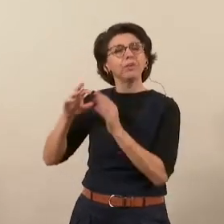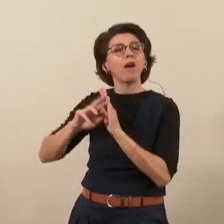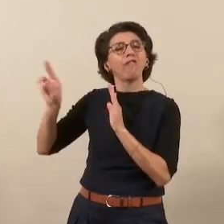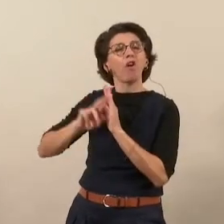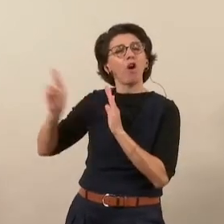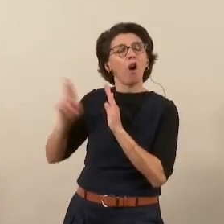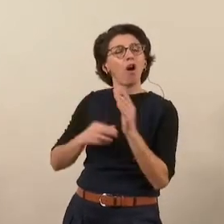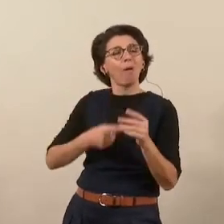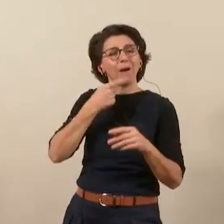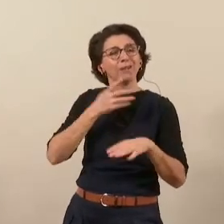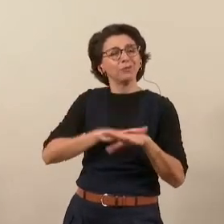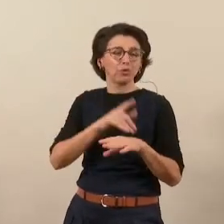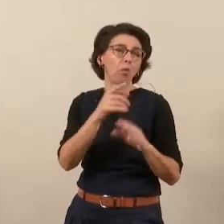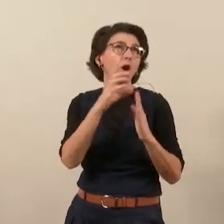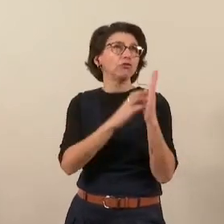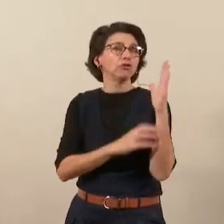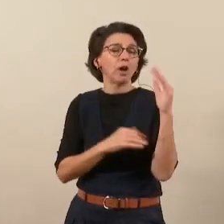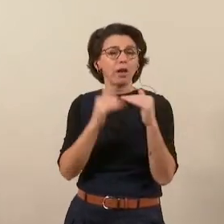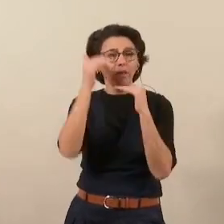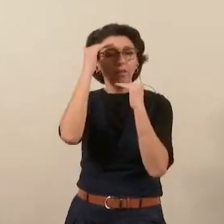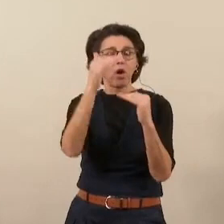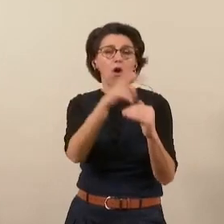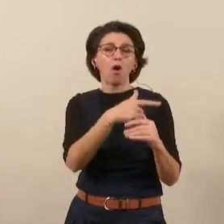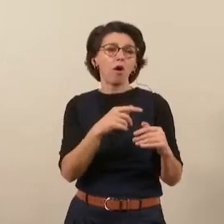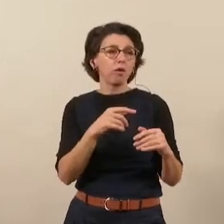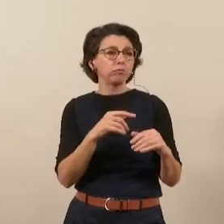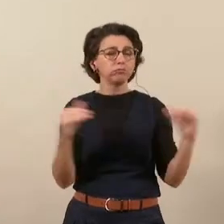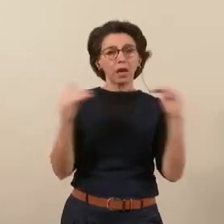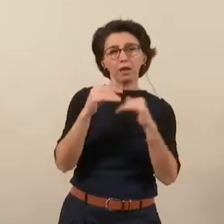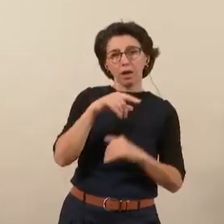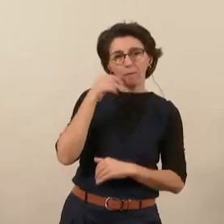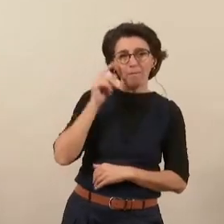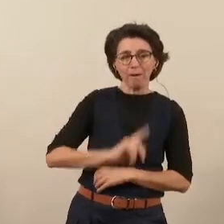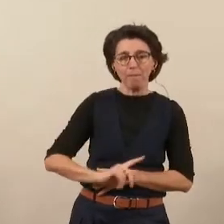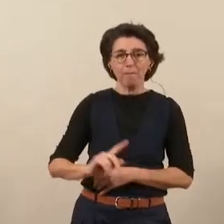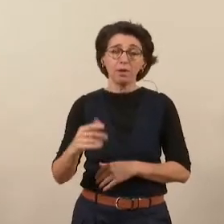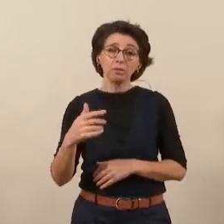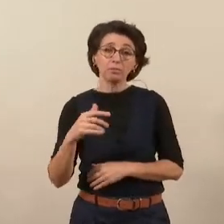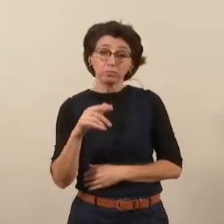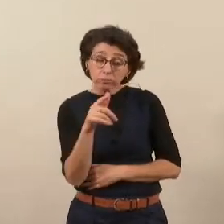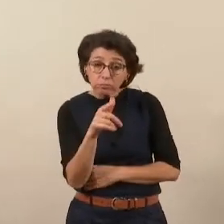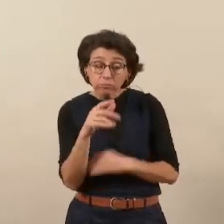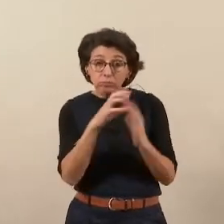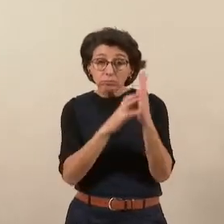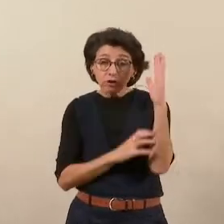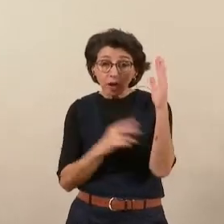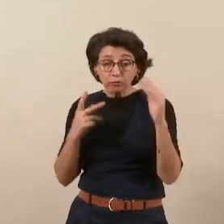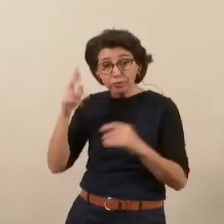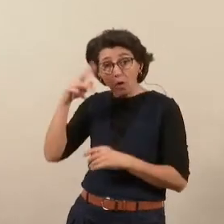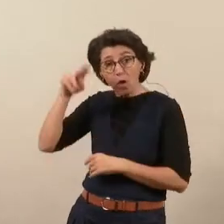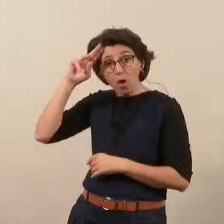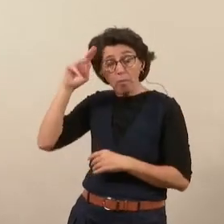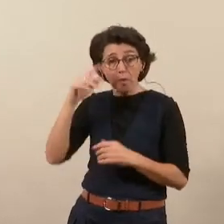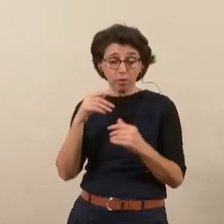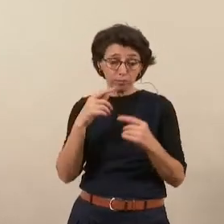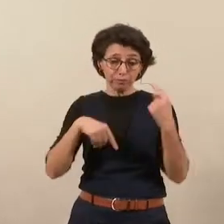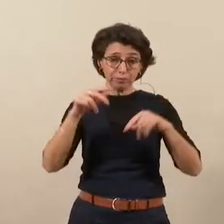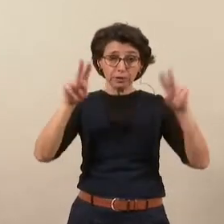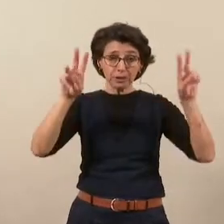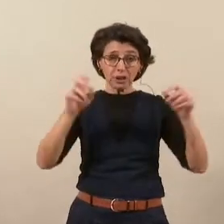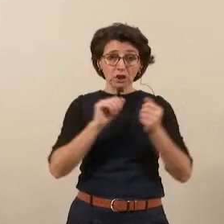les chartes, celle de l'égalité femmes-hommes, devient, avec vous aussi, celle de l'égalité des genres et des